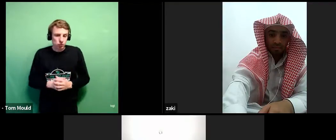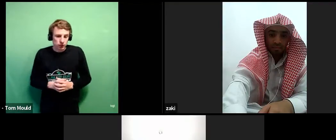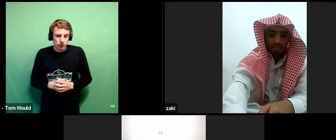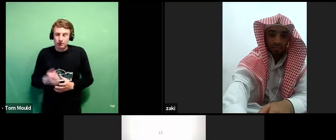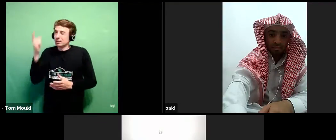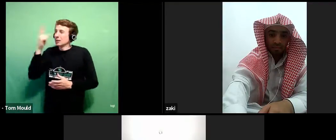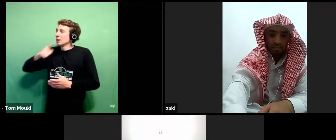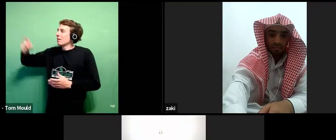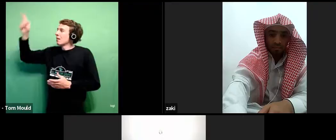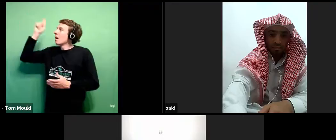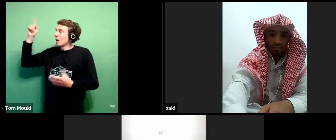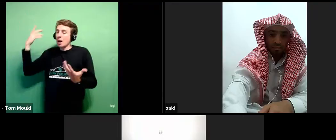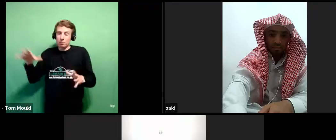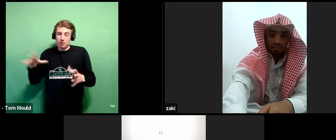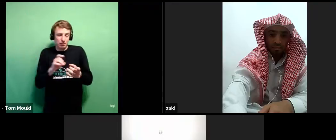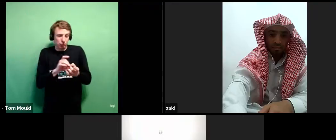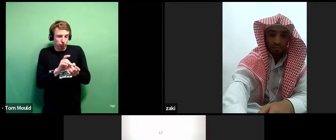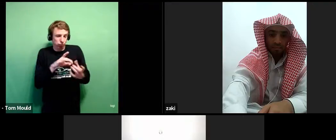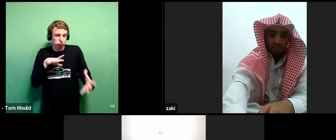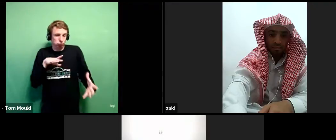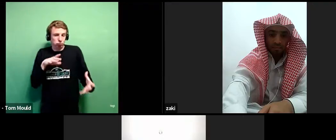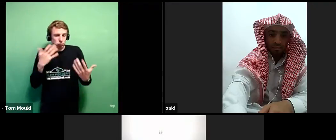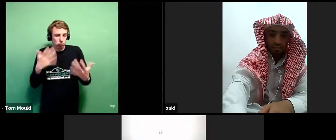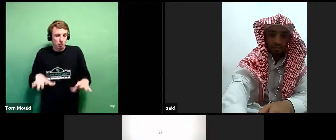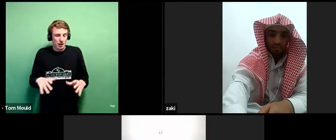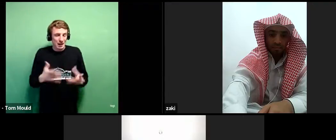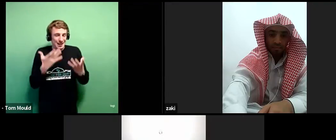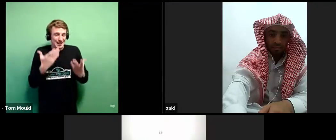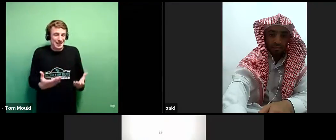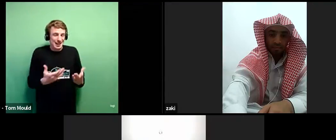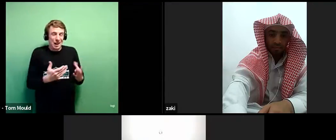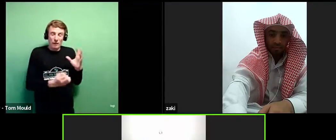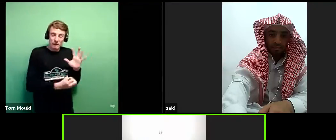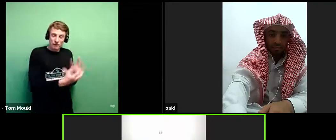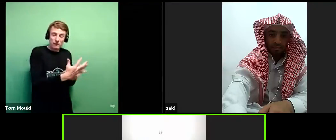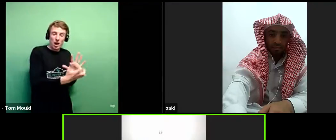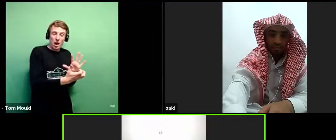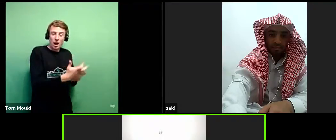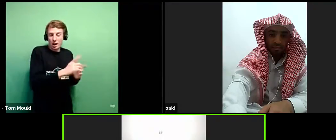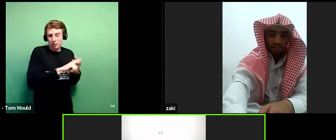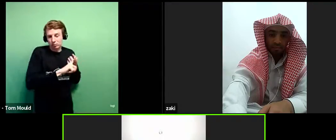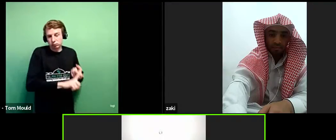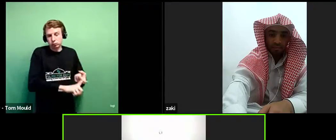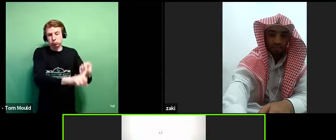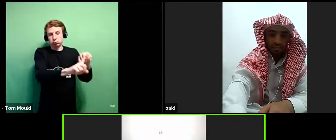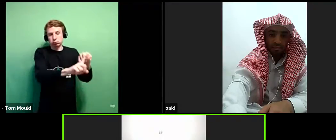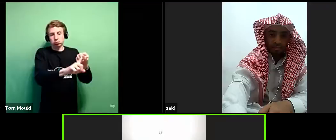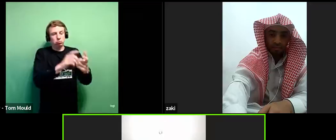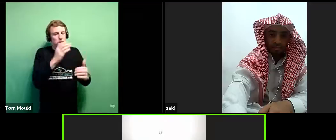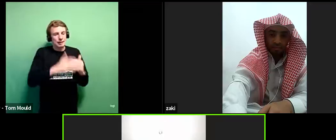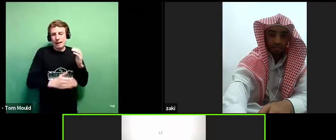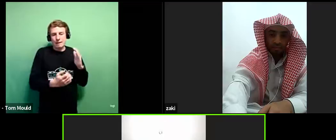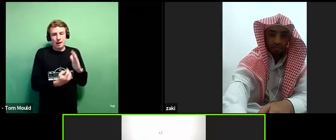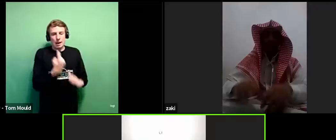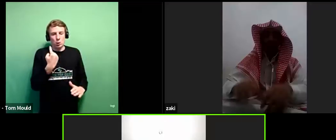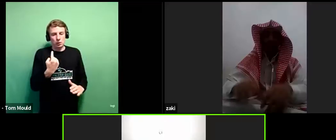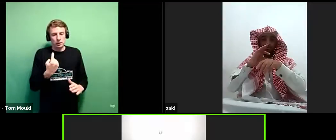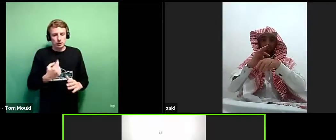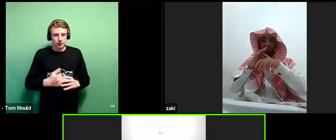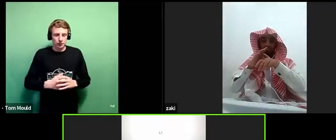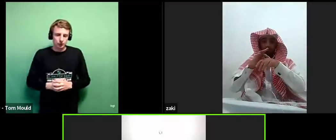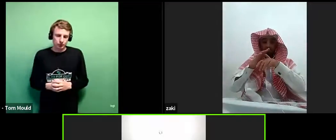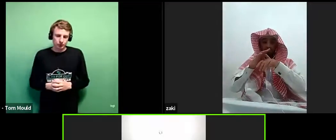them, and they will never get out of the fire. يا أيها